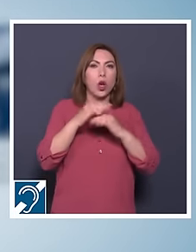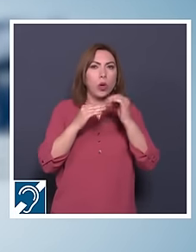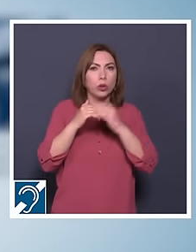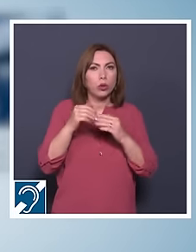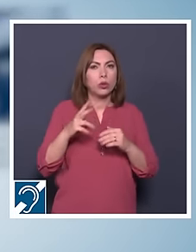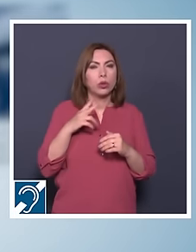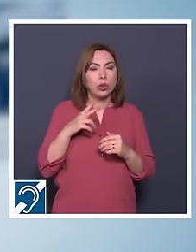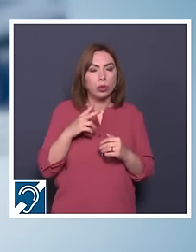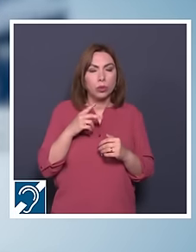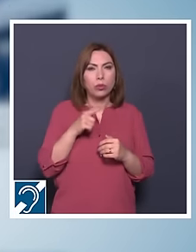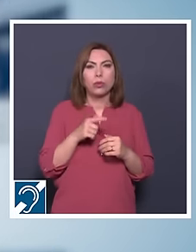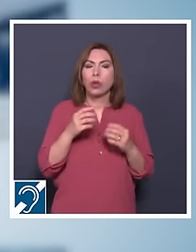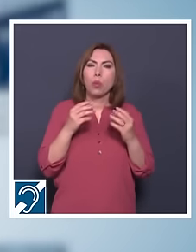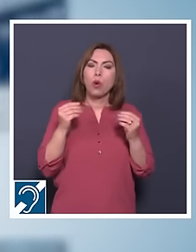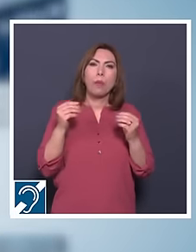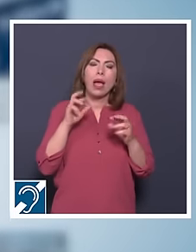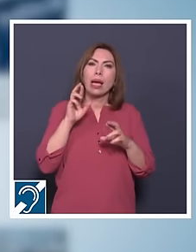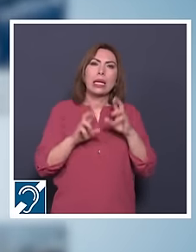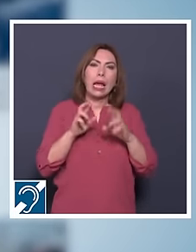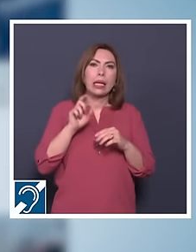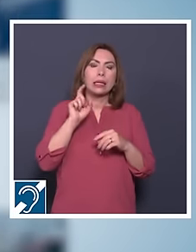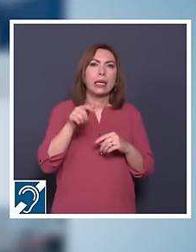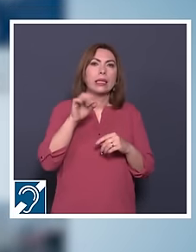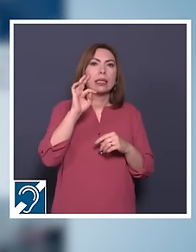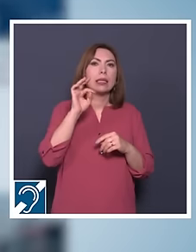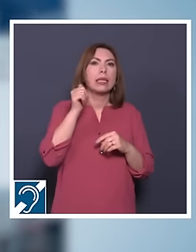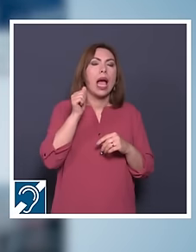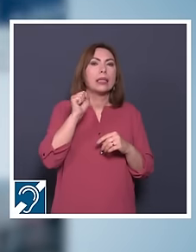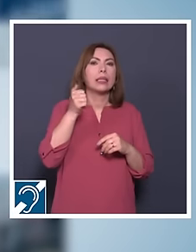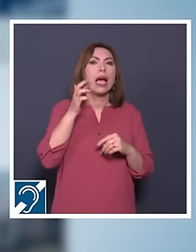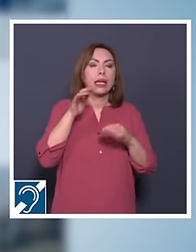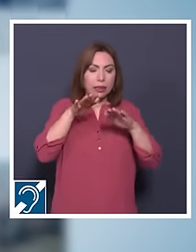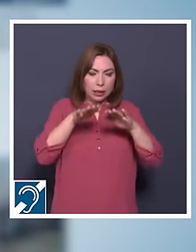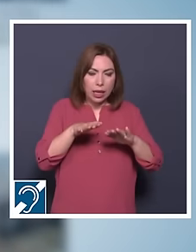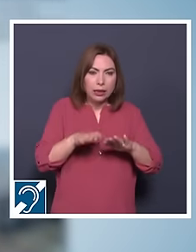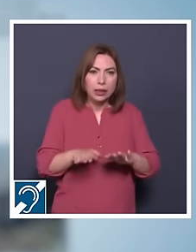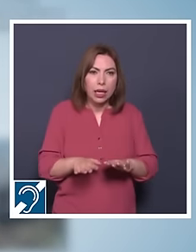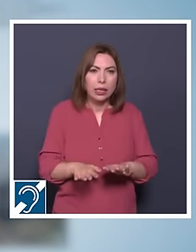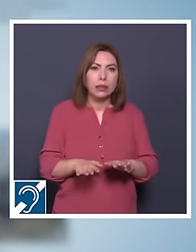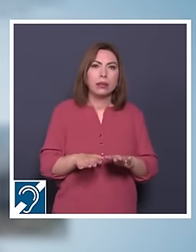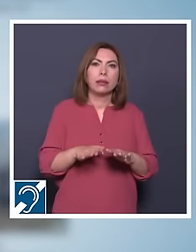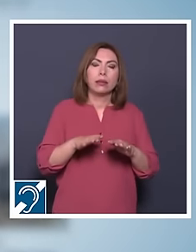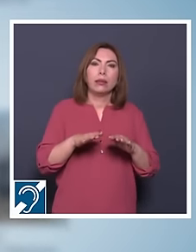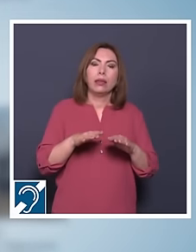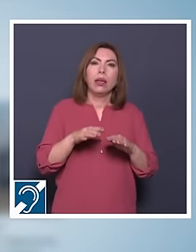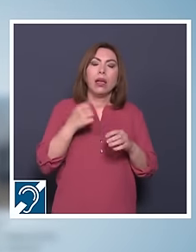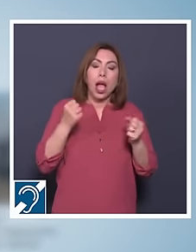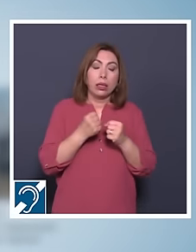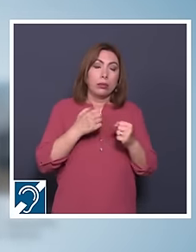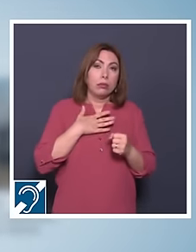construcții, sunt mult mai rare decât tasările. Adică în activitatea